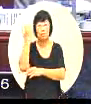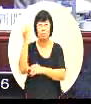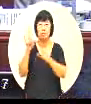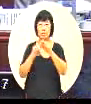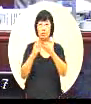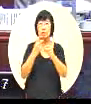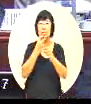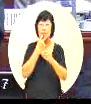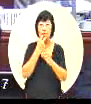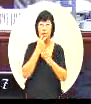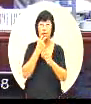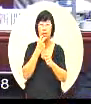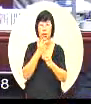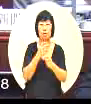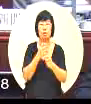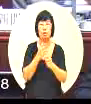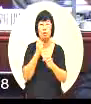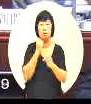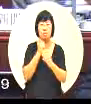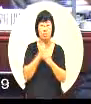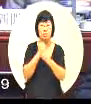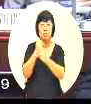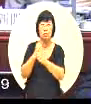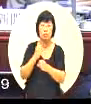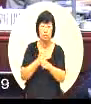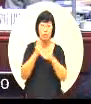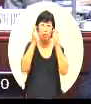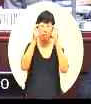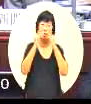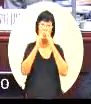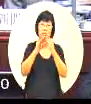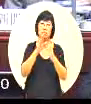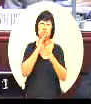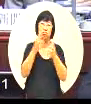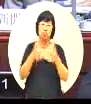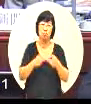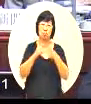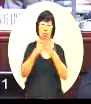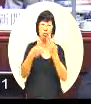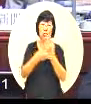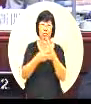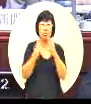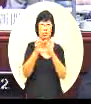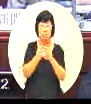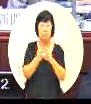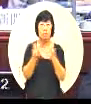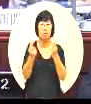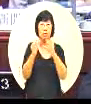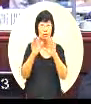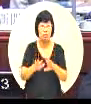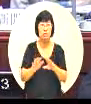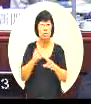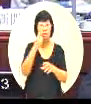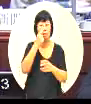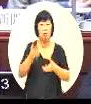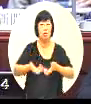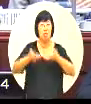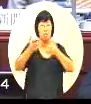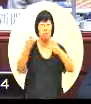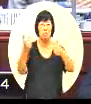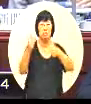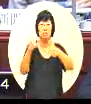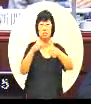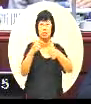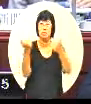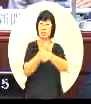布局，就是高雄就是一个重工业区，导致今天我们付出很多代价风险。